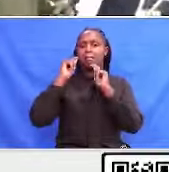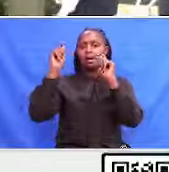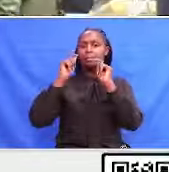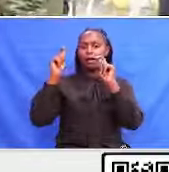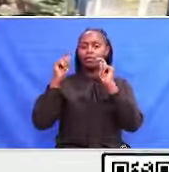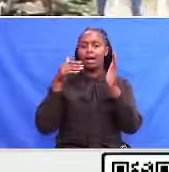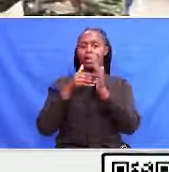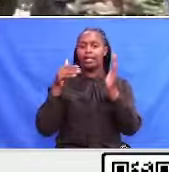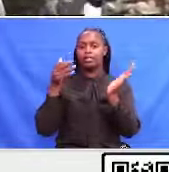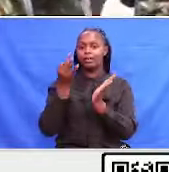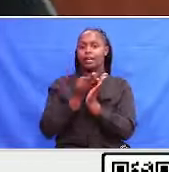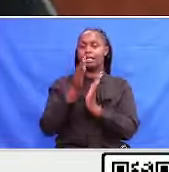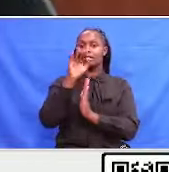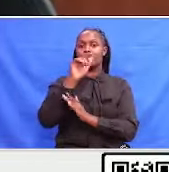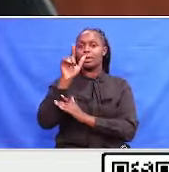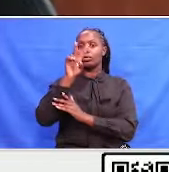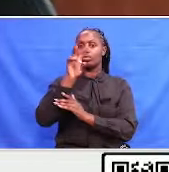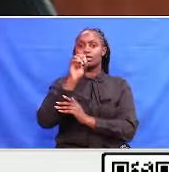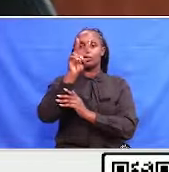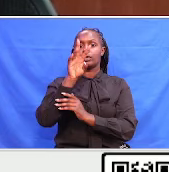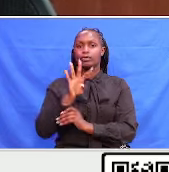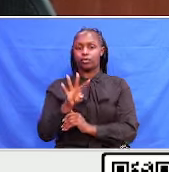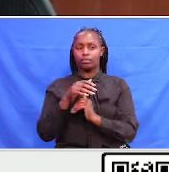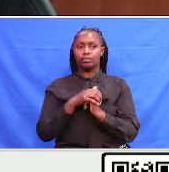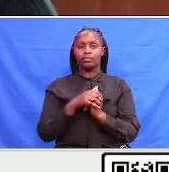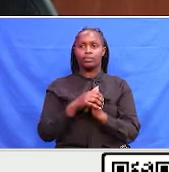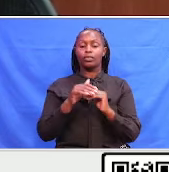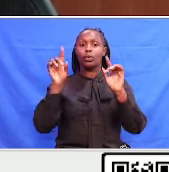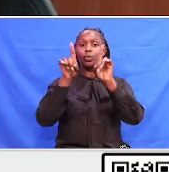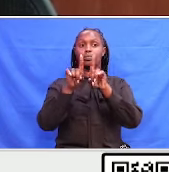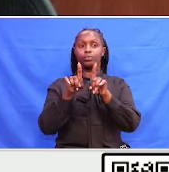fedha mwaka 2024. There's nobody who is above the